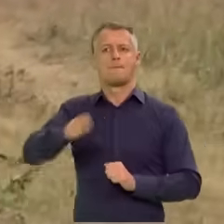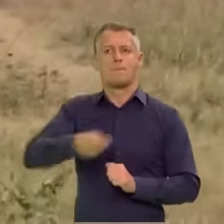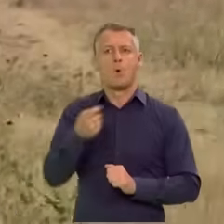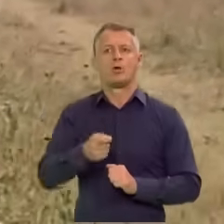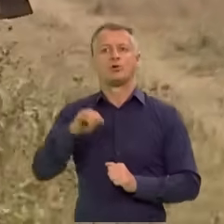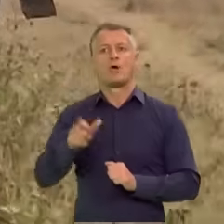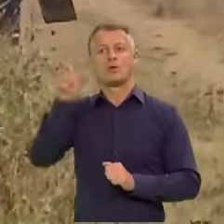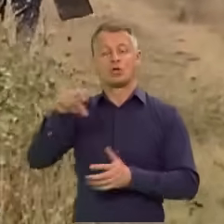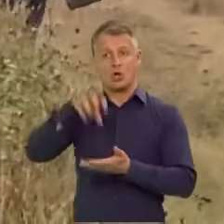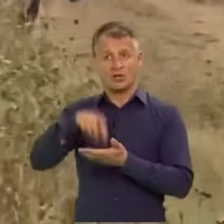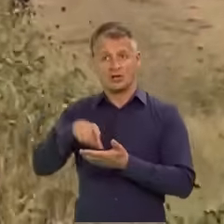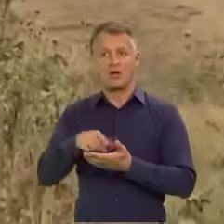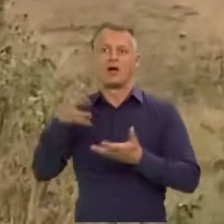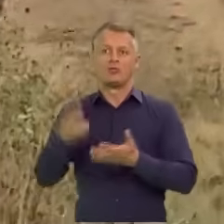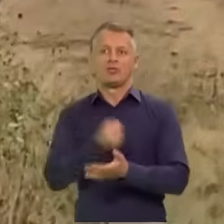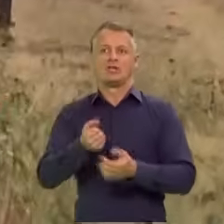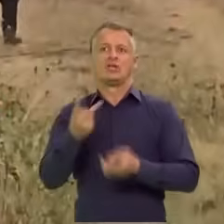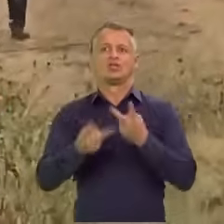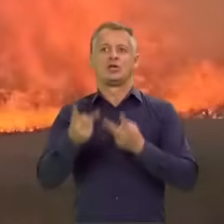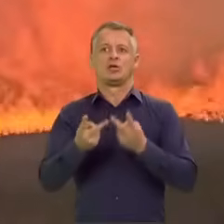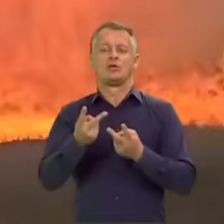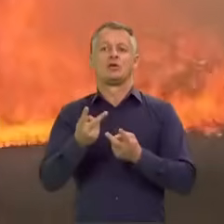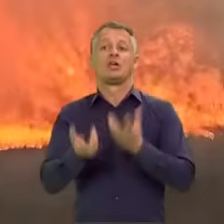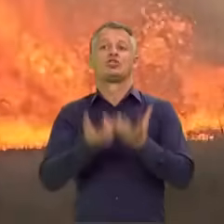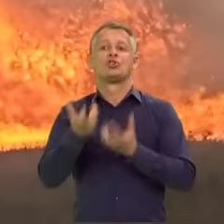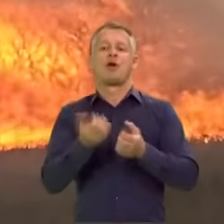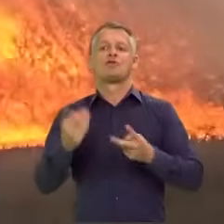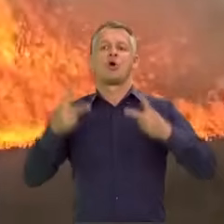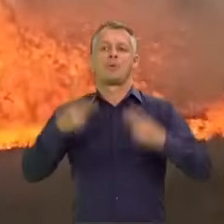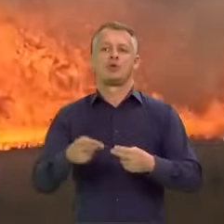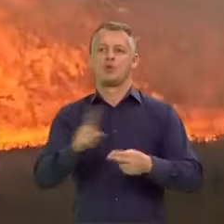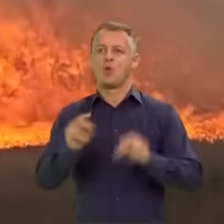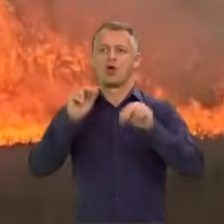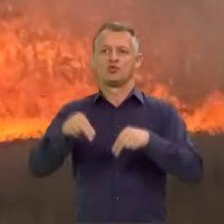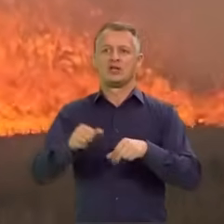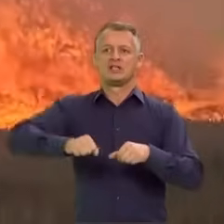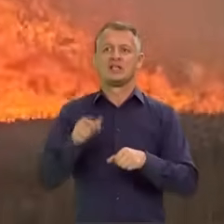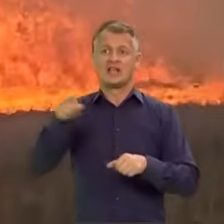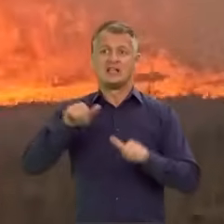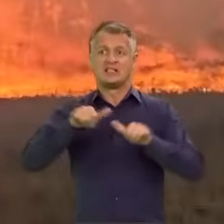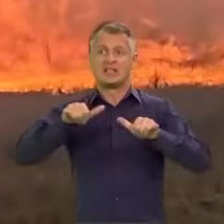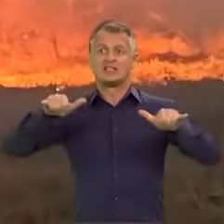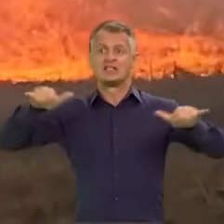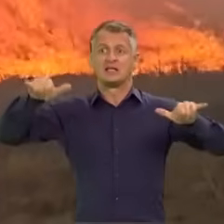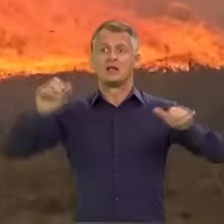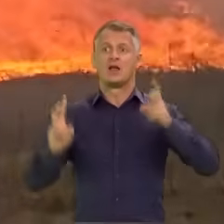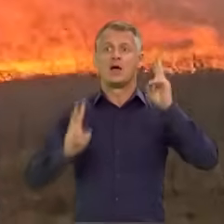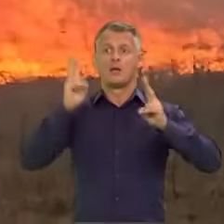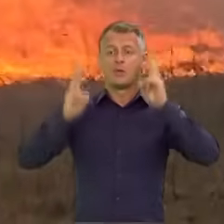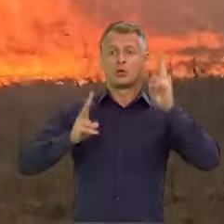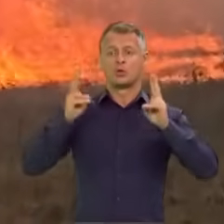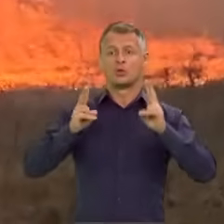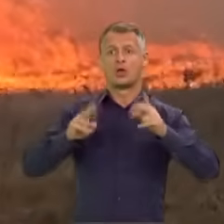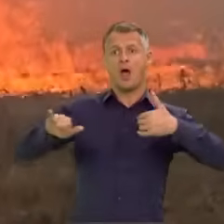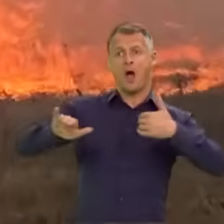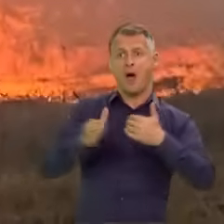a dat roade, iar incendiul a fost oprit și nu a ajuns la sat. El se extinde însă în continuare la pădurea și litiera din